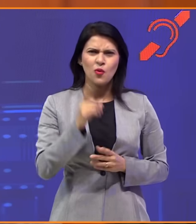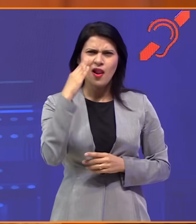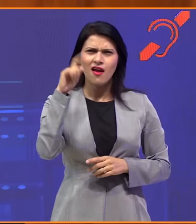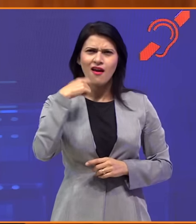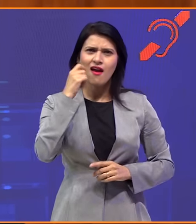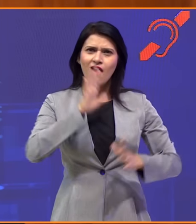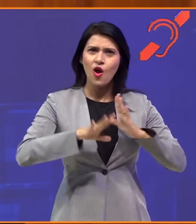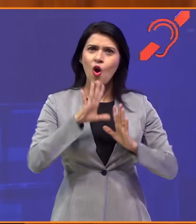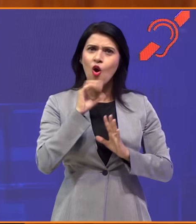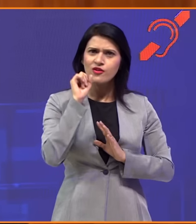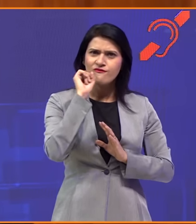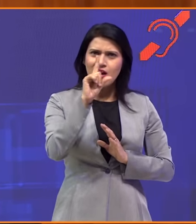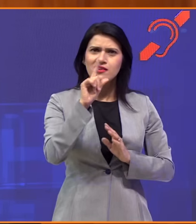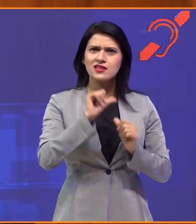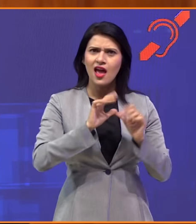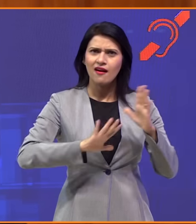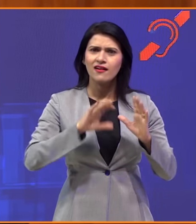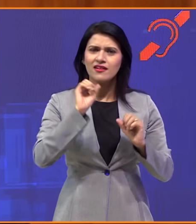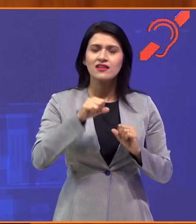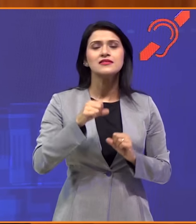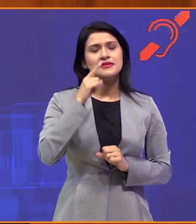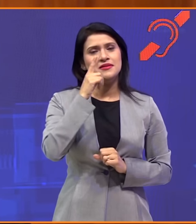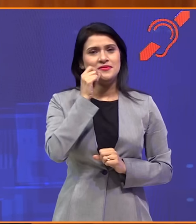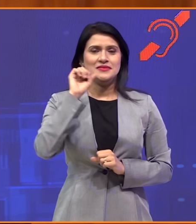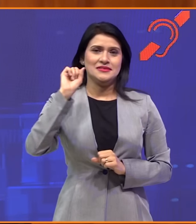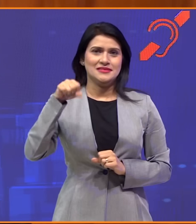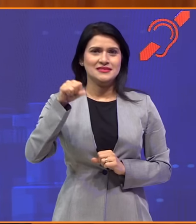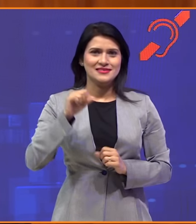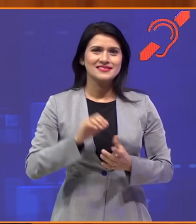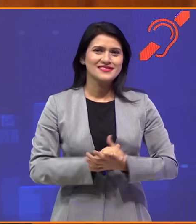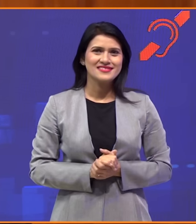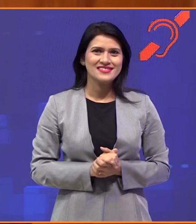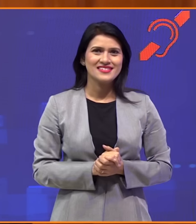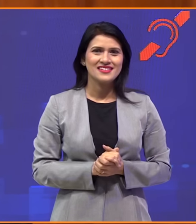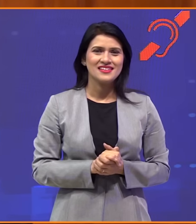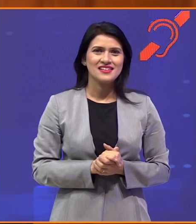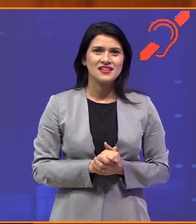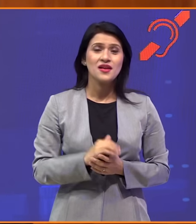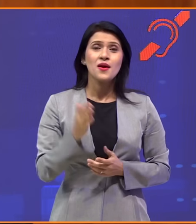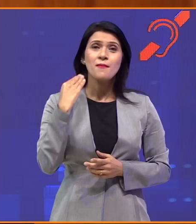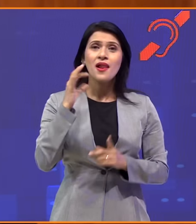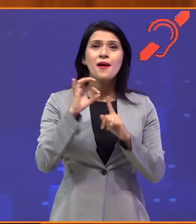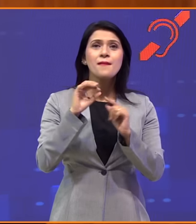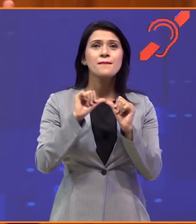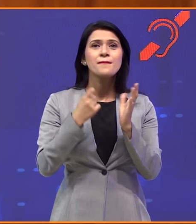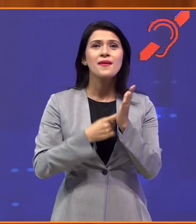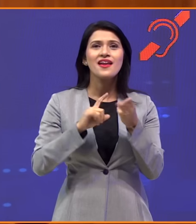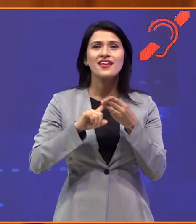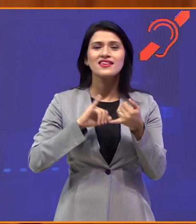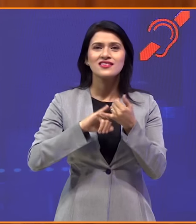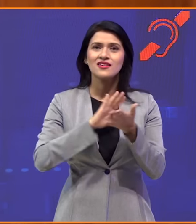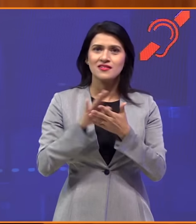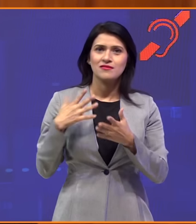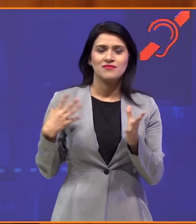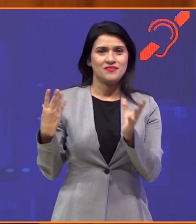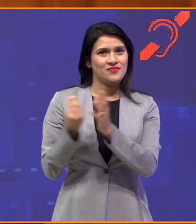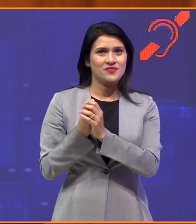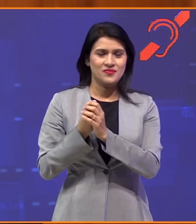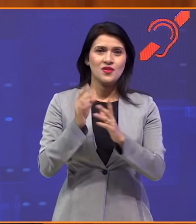थे जी जी पहले क्या हुआ कि एक दौड़ फिल्म में परेश सावल जी के साथ तीन चार उनके हेंचमैन